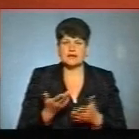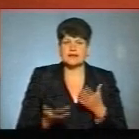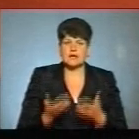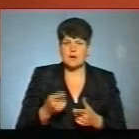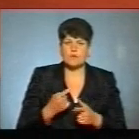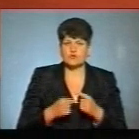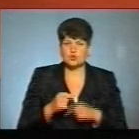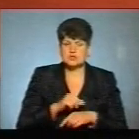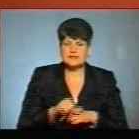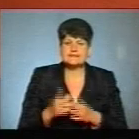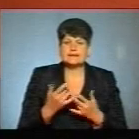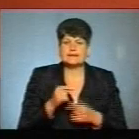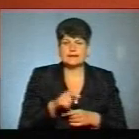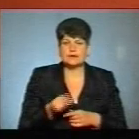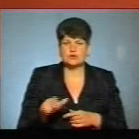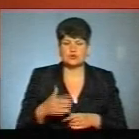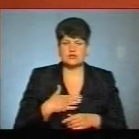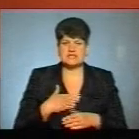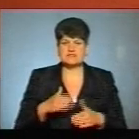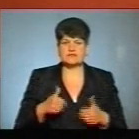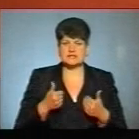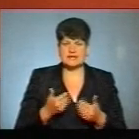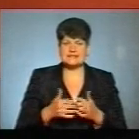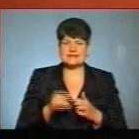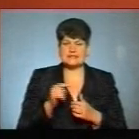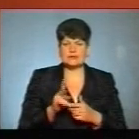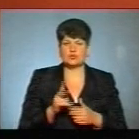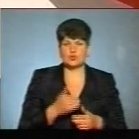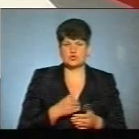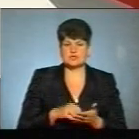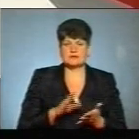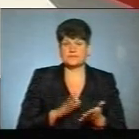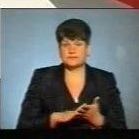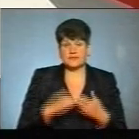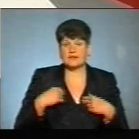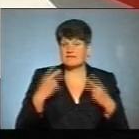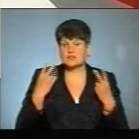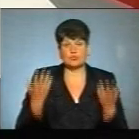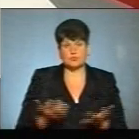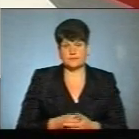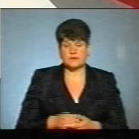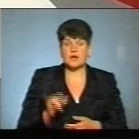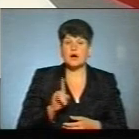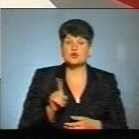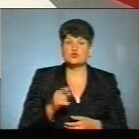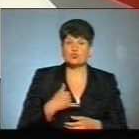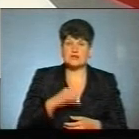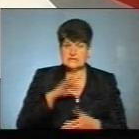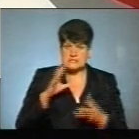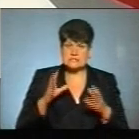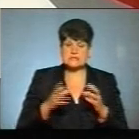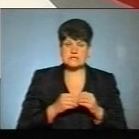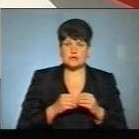Тобто, скільки таких людей до нас звертається серед тих, що зараз хочуть реєструватися і реєструються, невідомо. А що в нас загалом